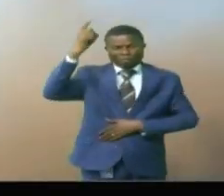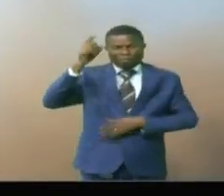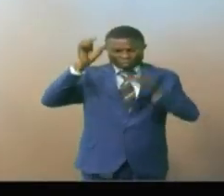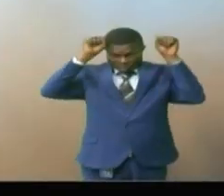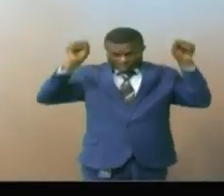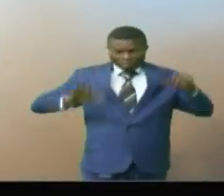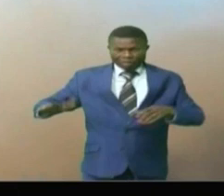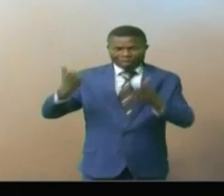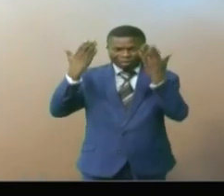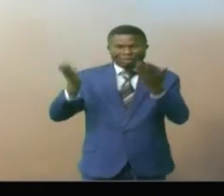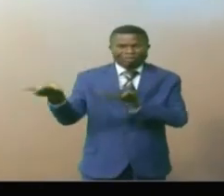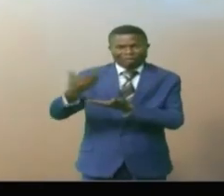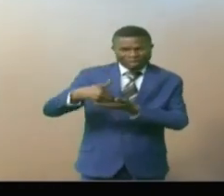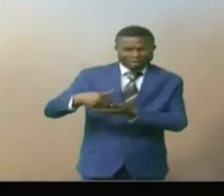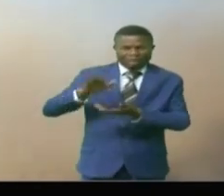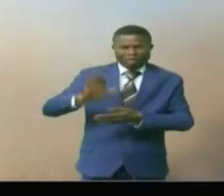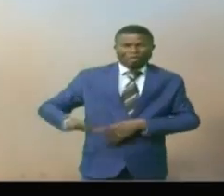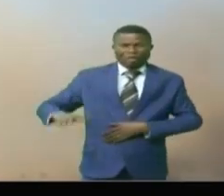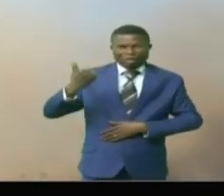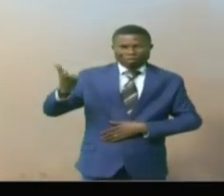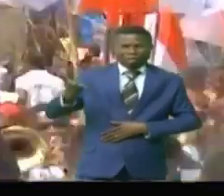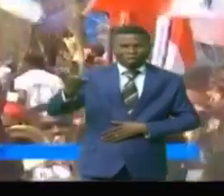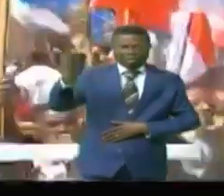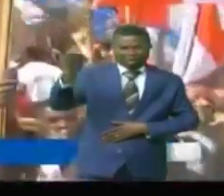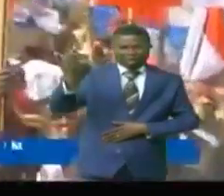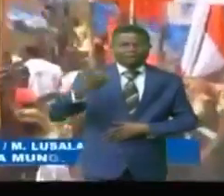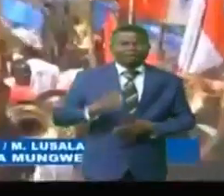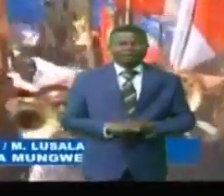retourné dans son pays.